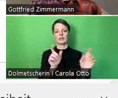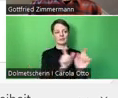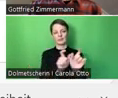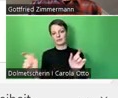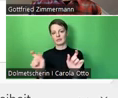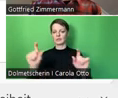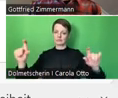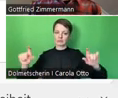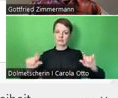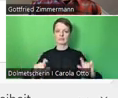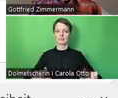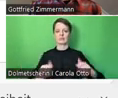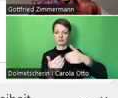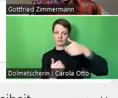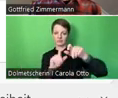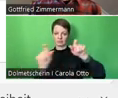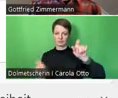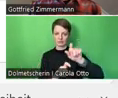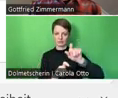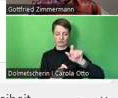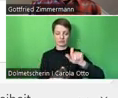auf Ebene 2